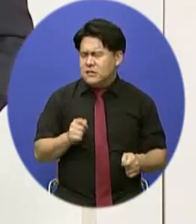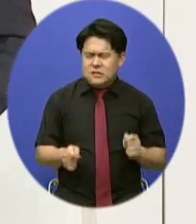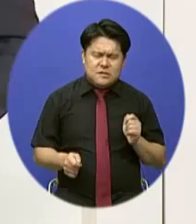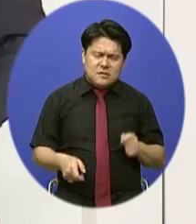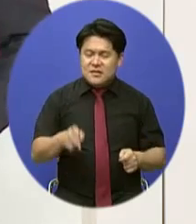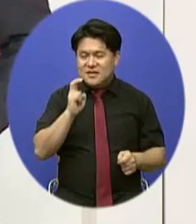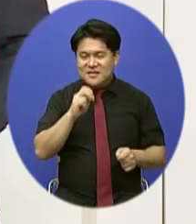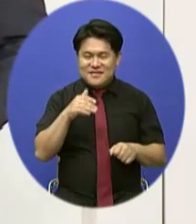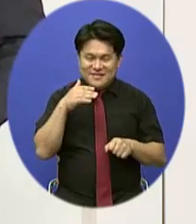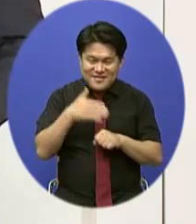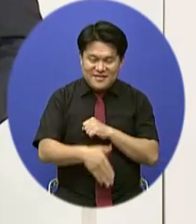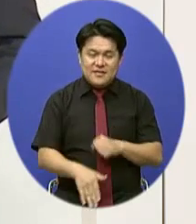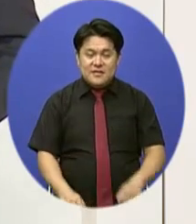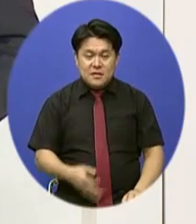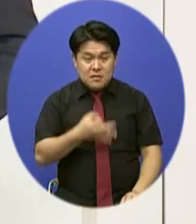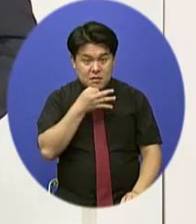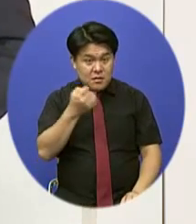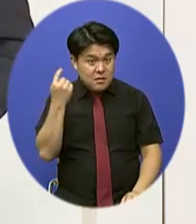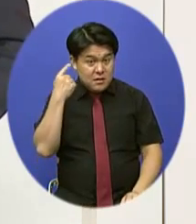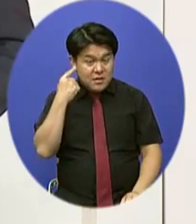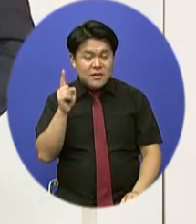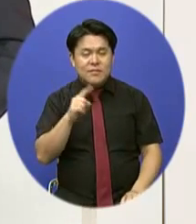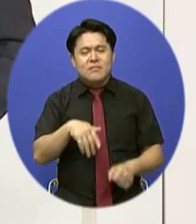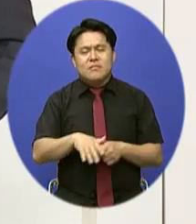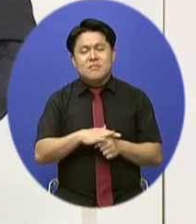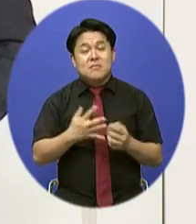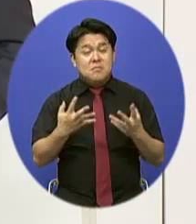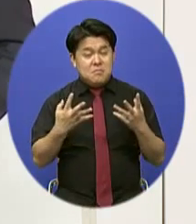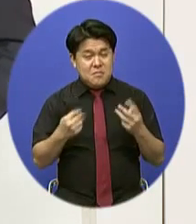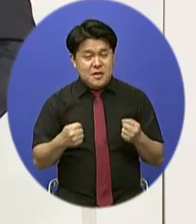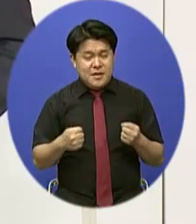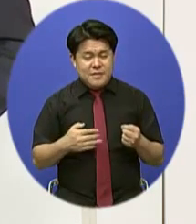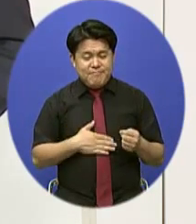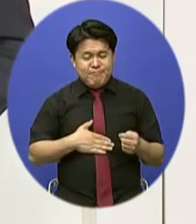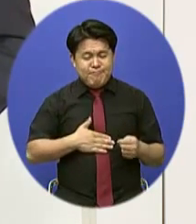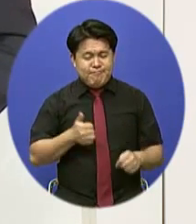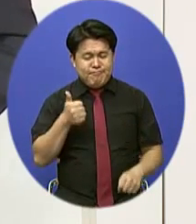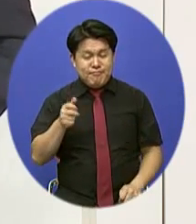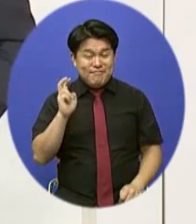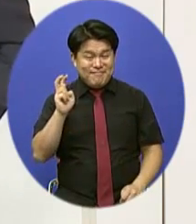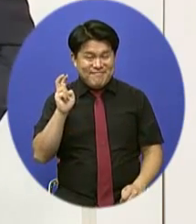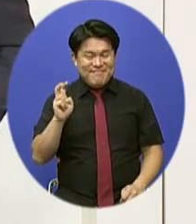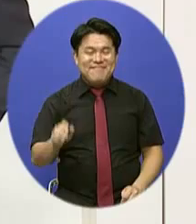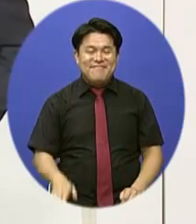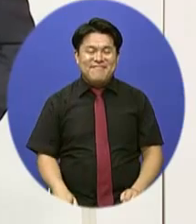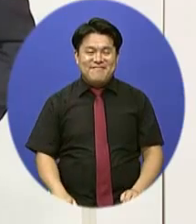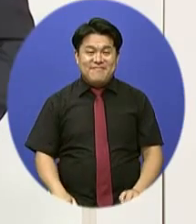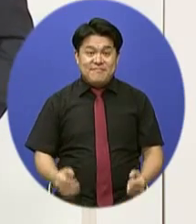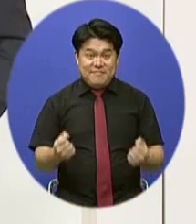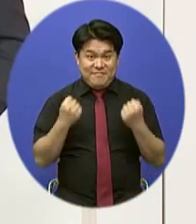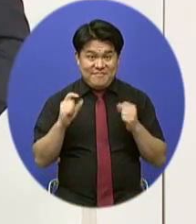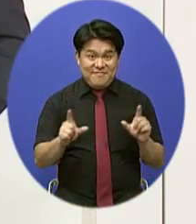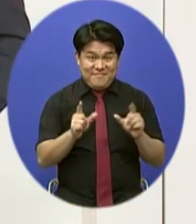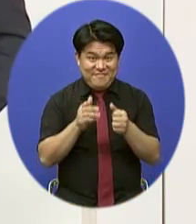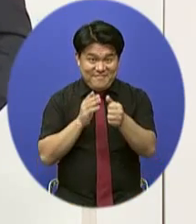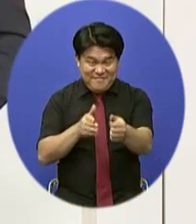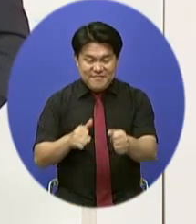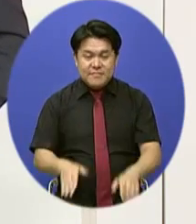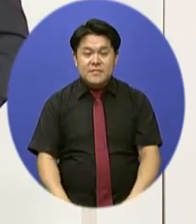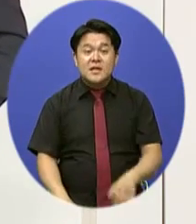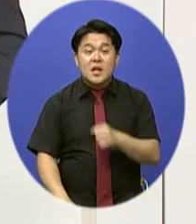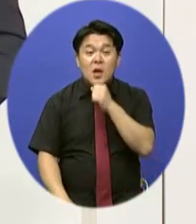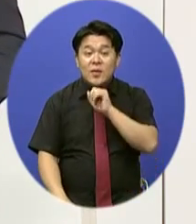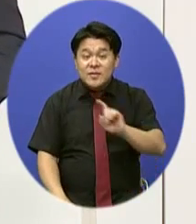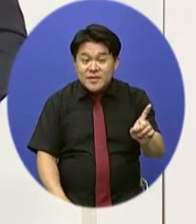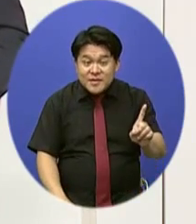가락을 부르신 것 음성이요. 같습니다. 굉장히 정이 많으시고 마음이 그렇죠. 좋을 것 같은 네. 아버님의 노래를 아버님 건강하세요. 잘 들어봤습니다. 점수